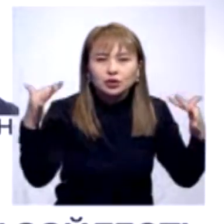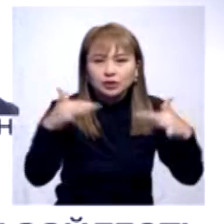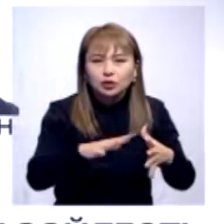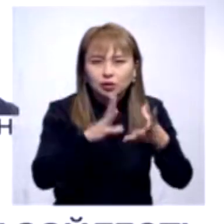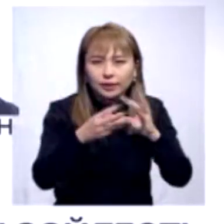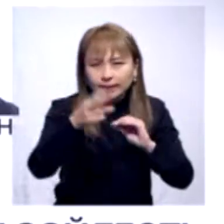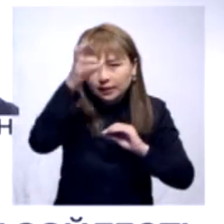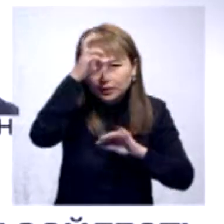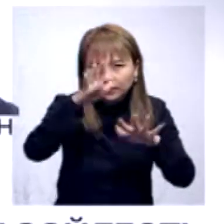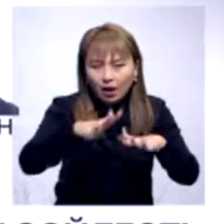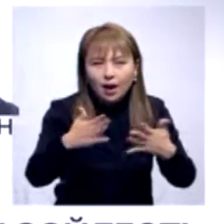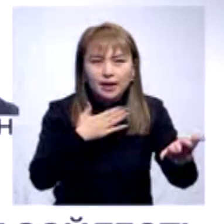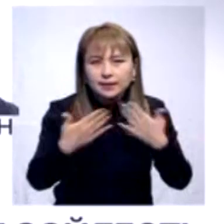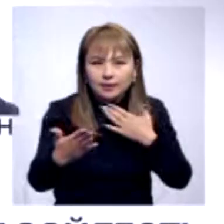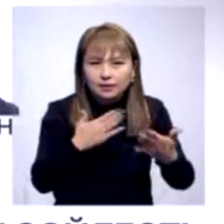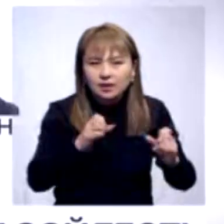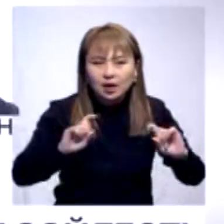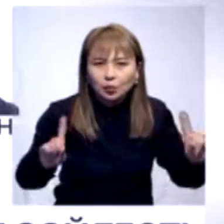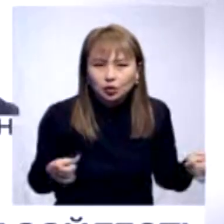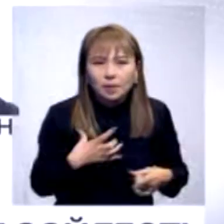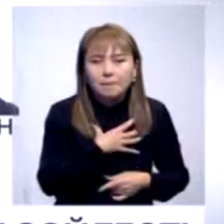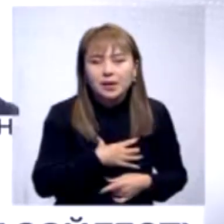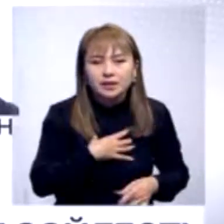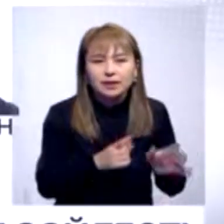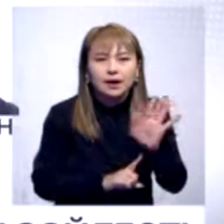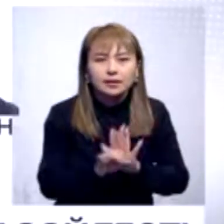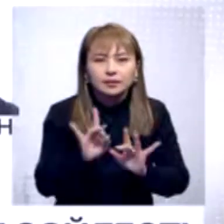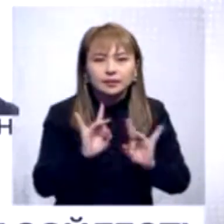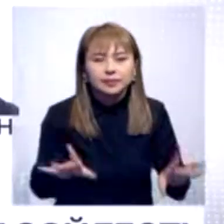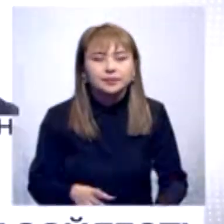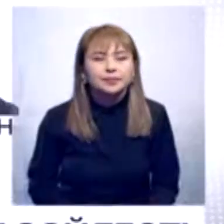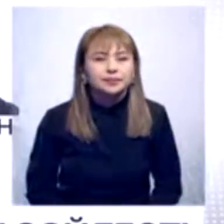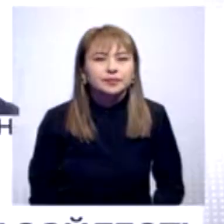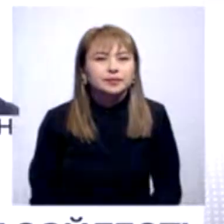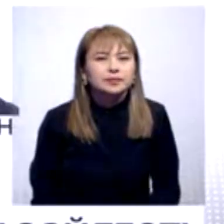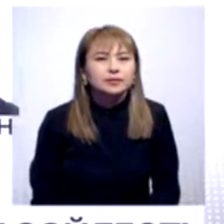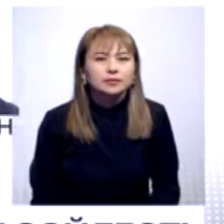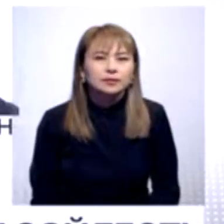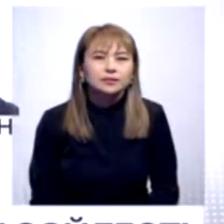бұл жиын Түркі елдері арасындағы қарым-қатынасты дамыту үшін маңызды қадам болмақ.